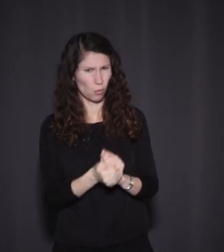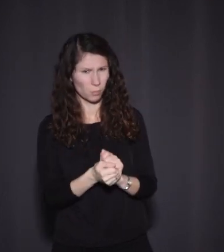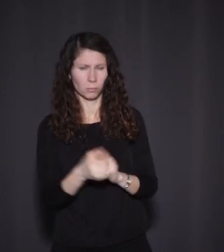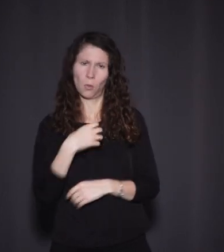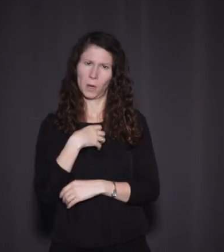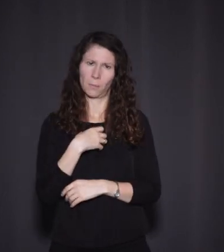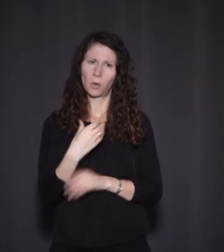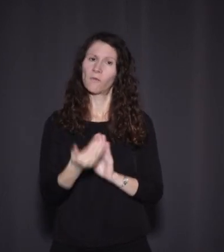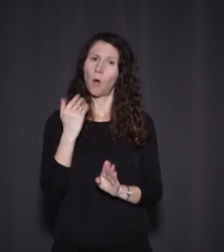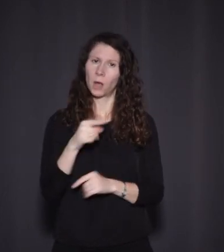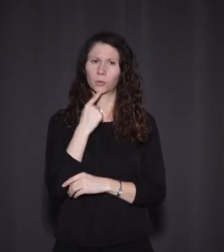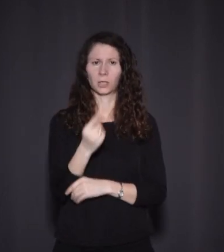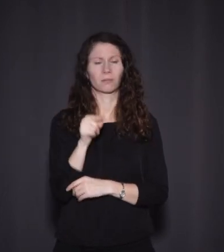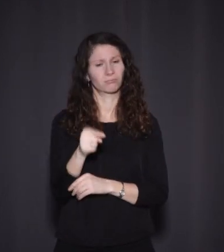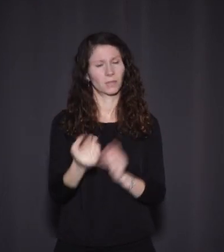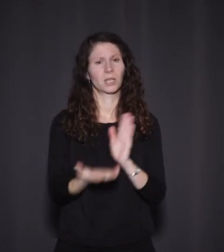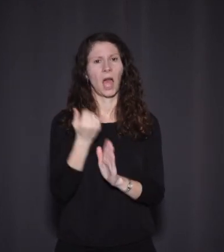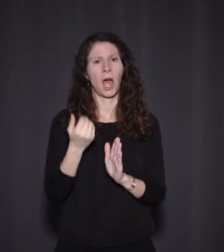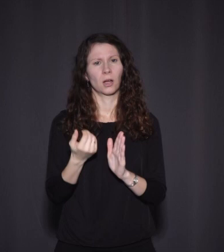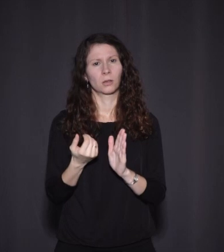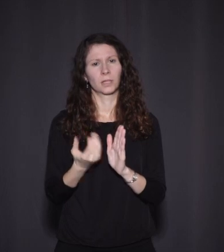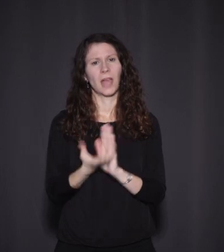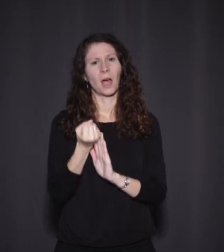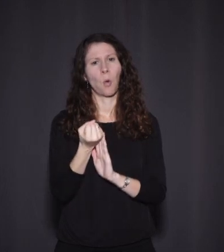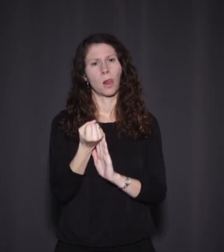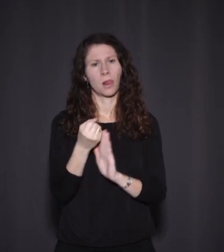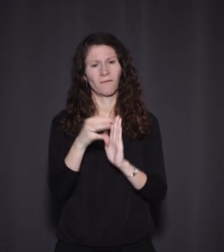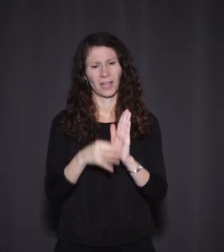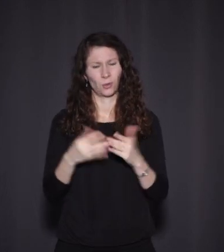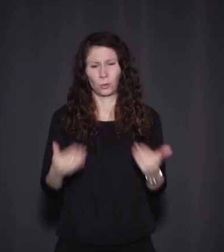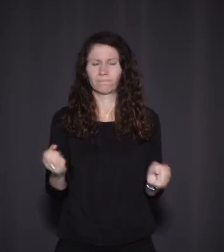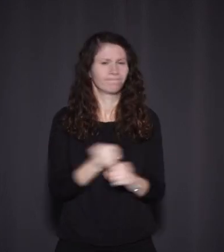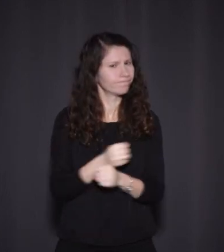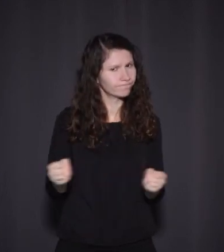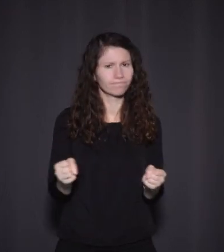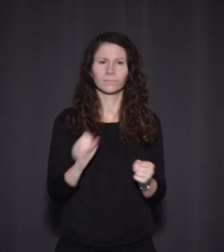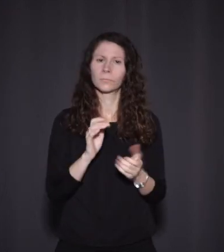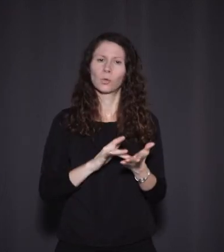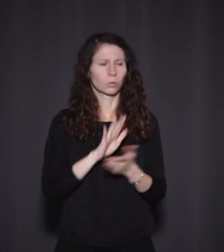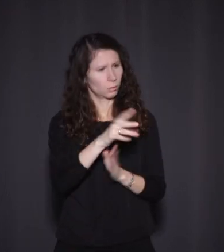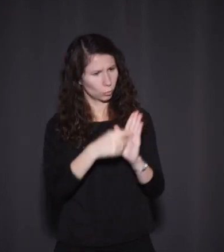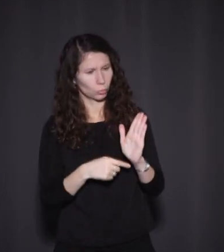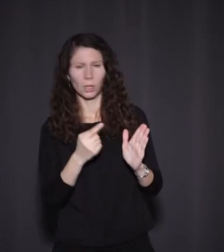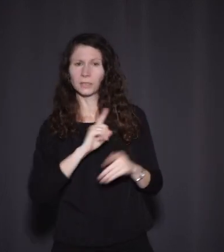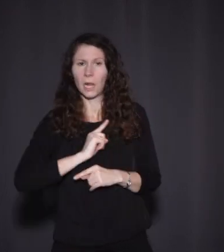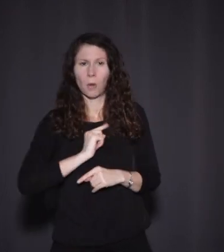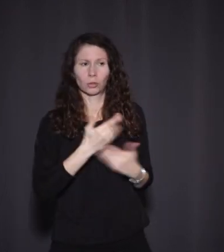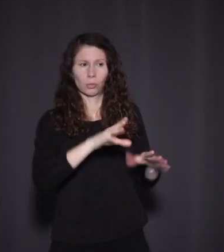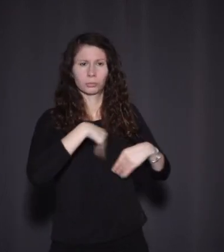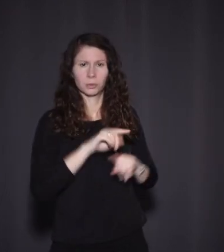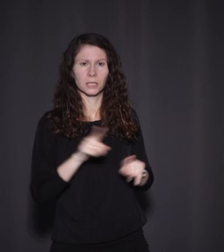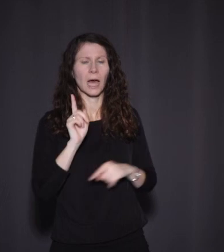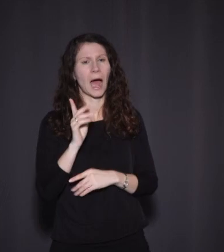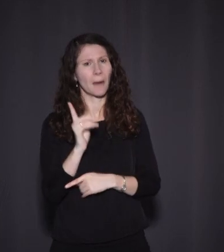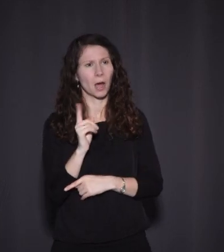dazu stehen und sagen, dieser Nachholfaktor in dieser Art und Weise, das können wir nicht machen mit der Begründung, die Sie sagen, die teile ich zwar nicht. Aber was ich nicht in Ordnung